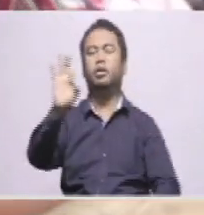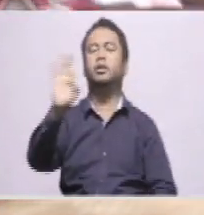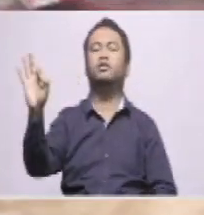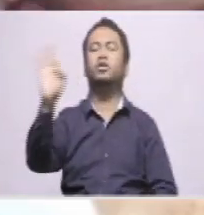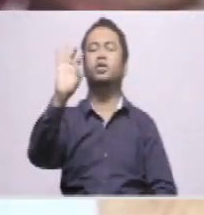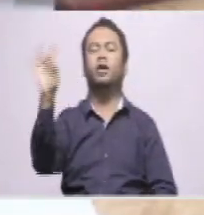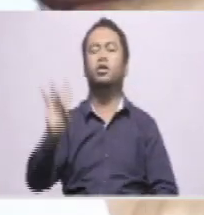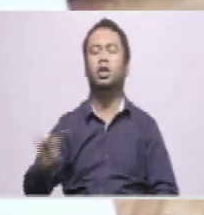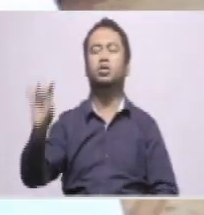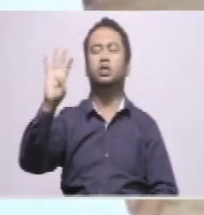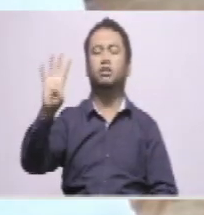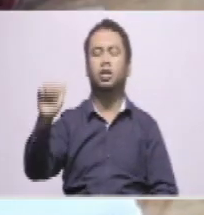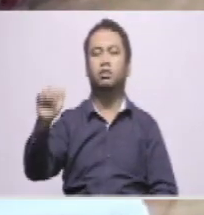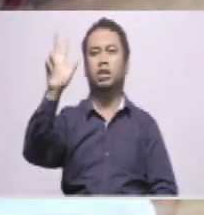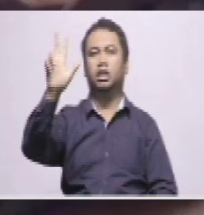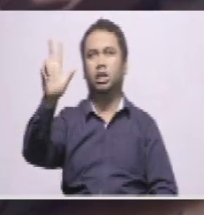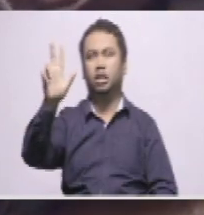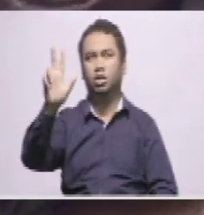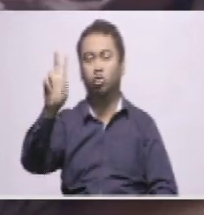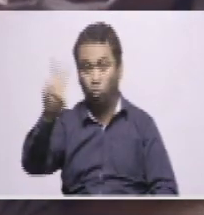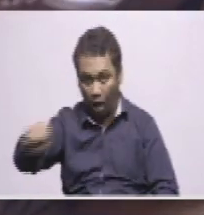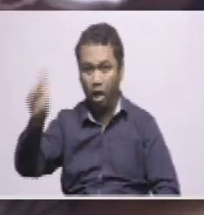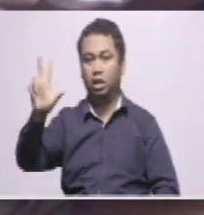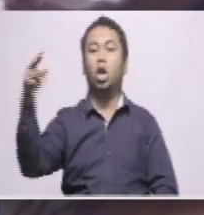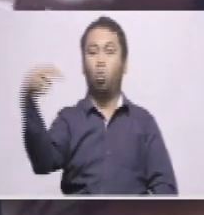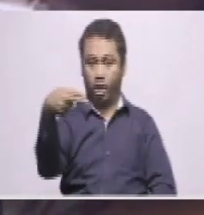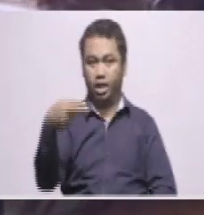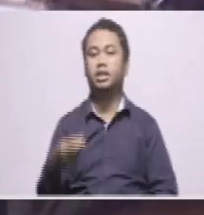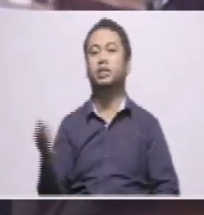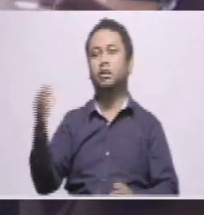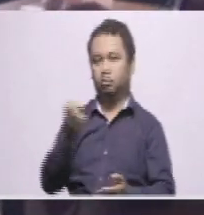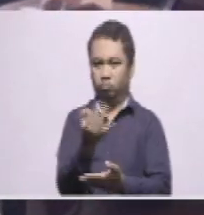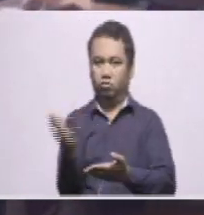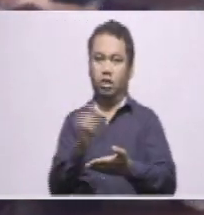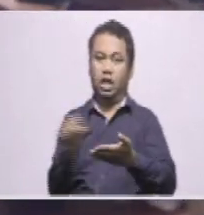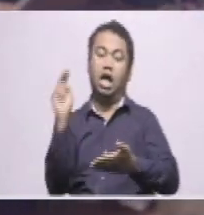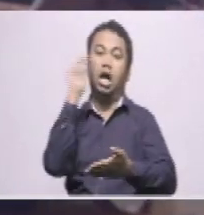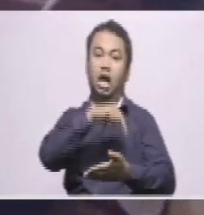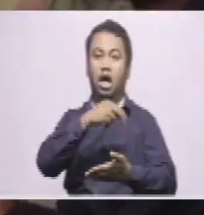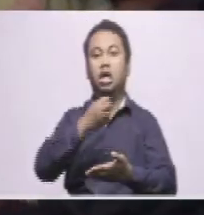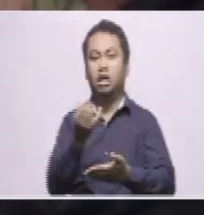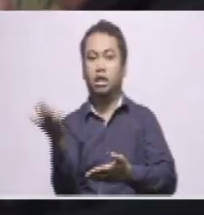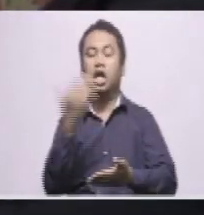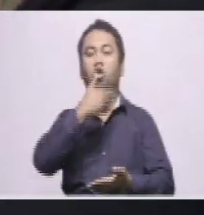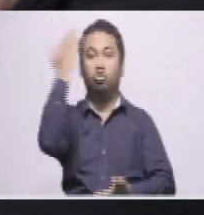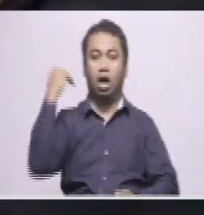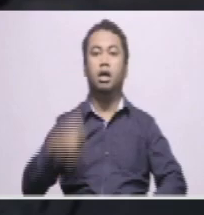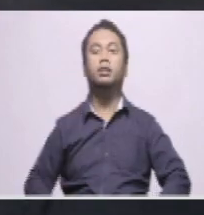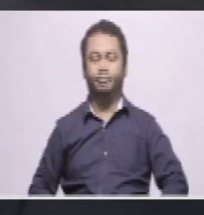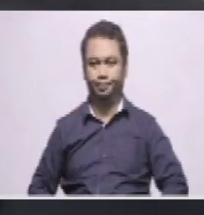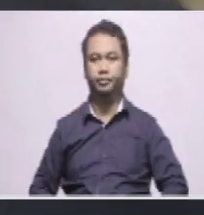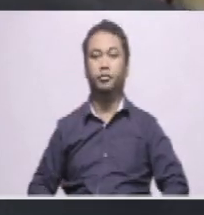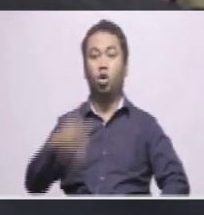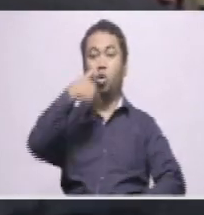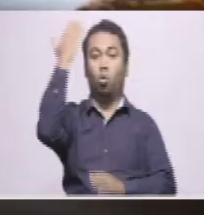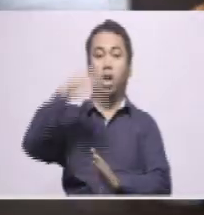sy rehetsy isan'ny mpifidy voasoratra anarana izay manana bureau de vote 75 ka miezaka mamita ny adidiny rehetra